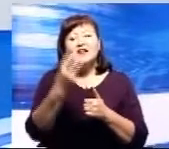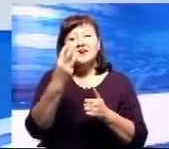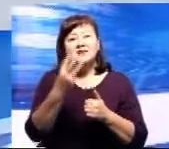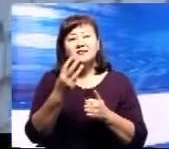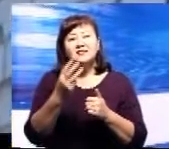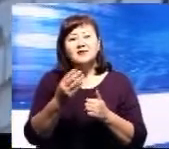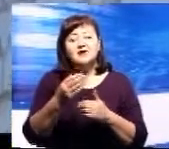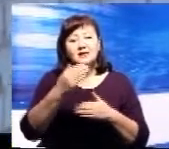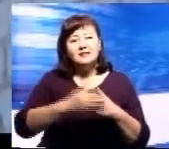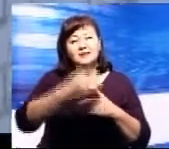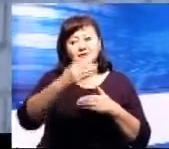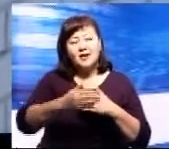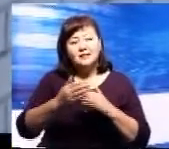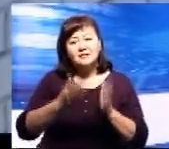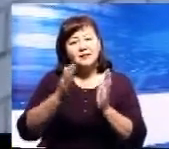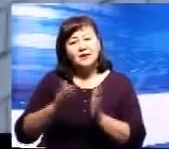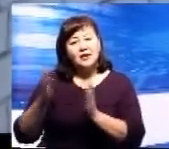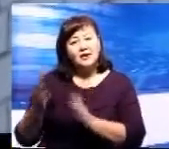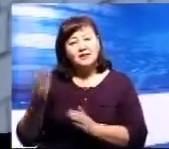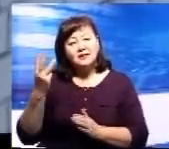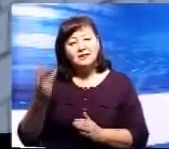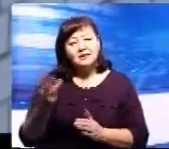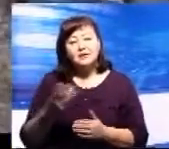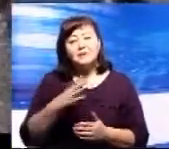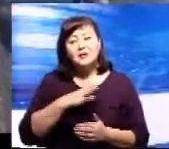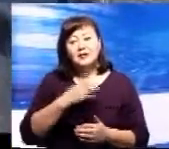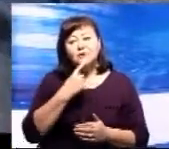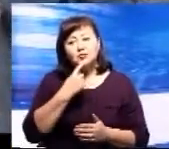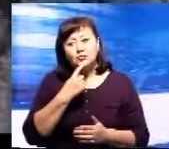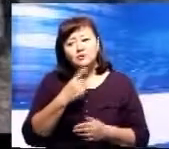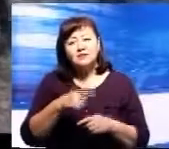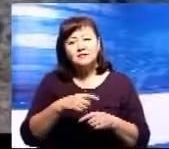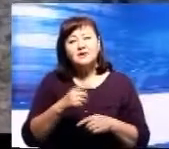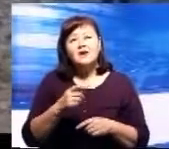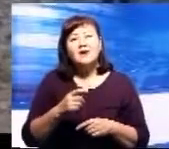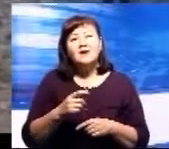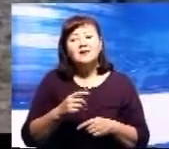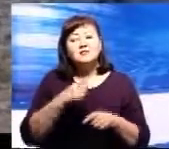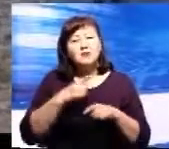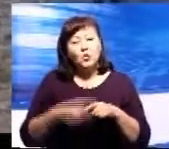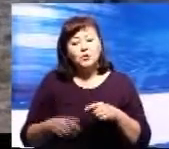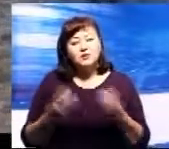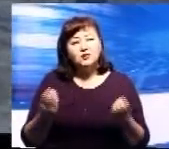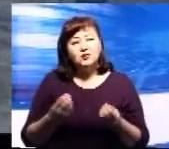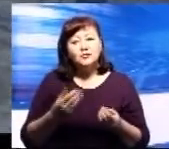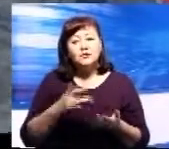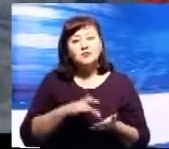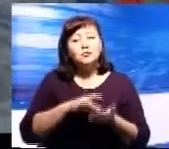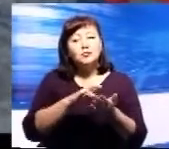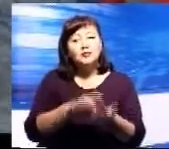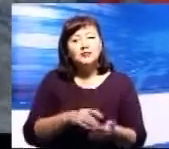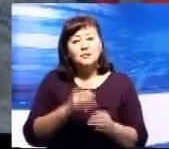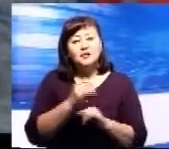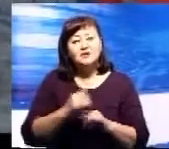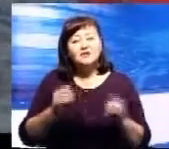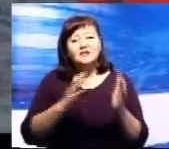себе определенные сложности и соответствующие задания. Трудность, траверс, скорость. Отметим, что спортивный туризм развивается в нашем городе с